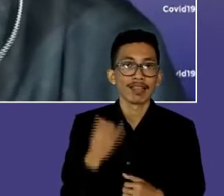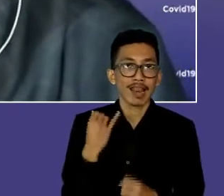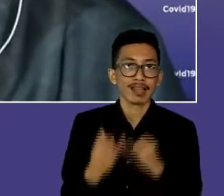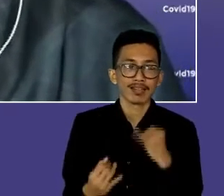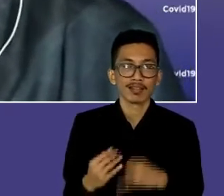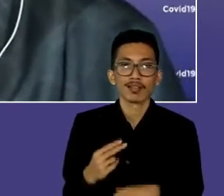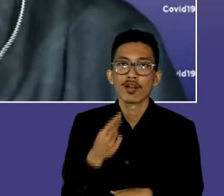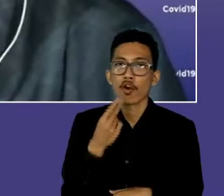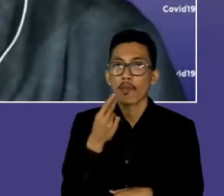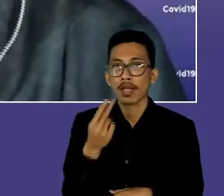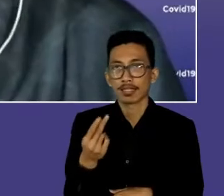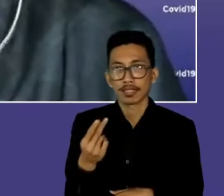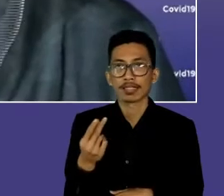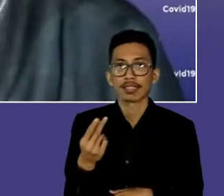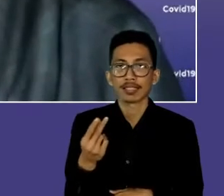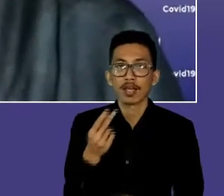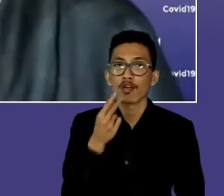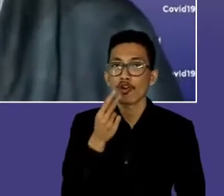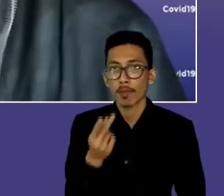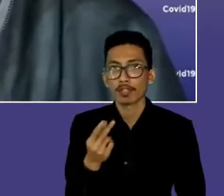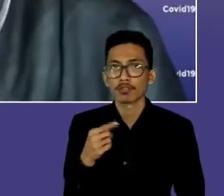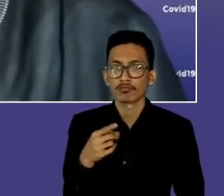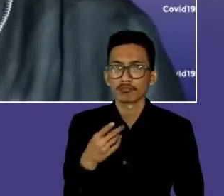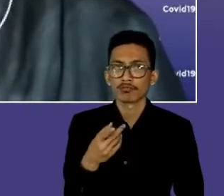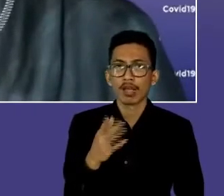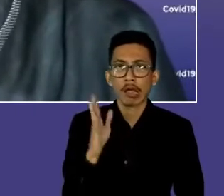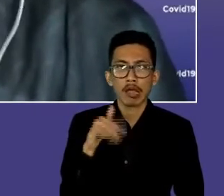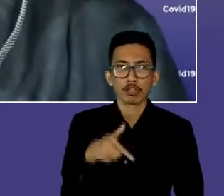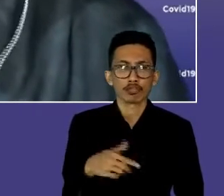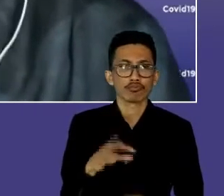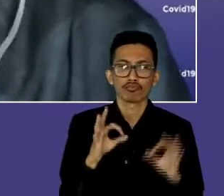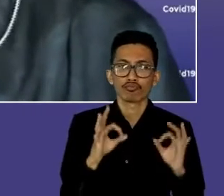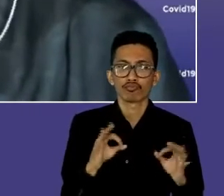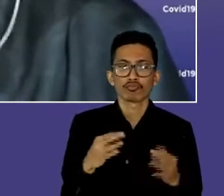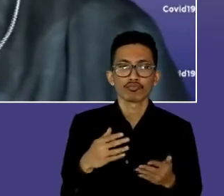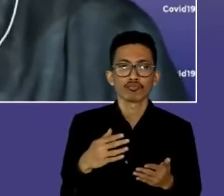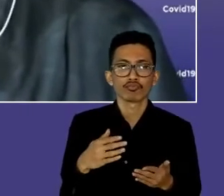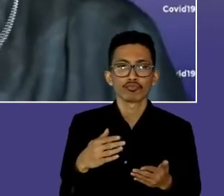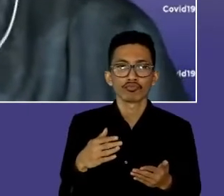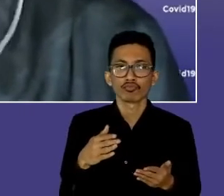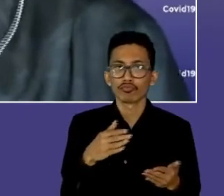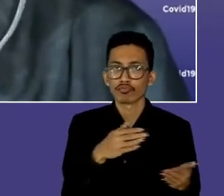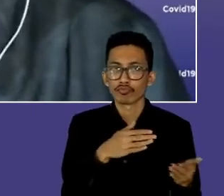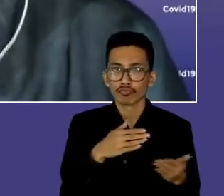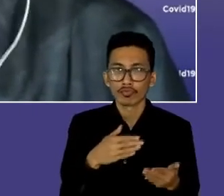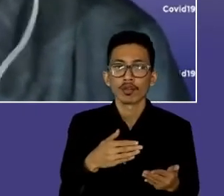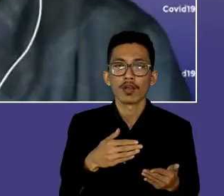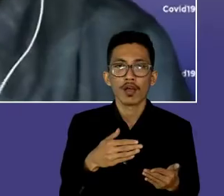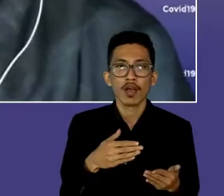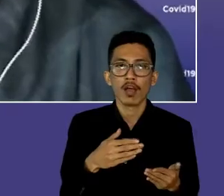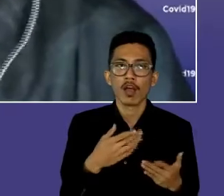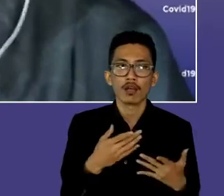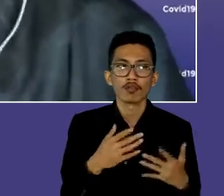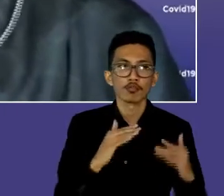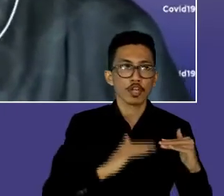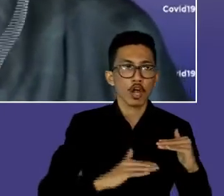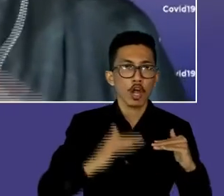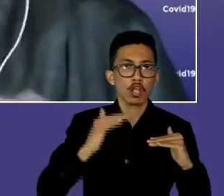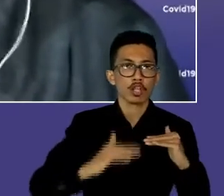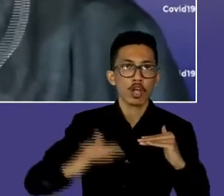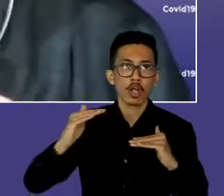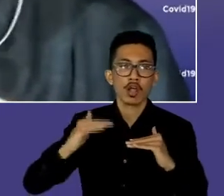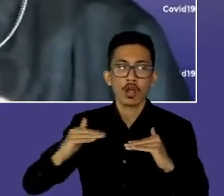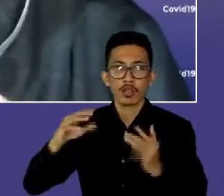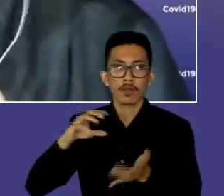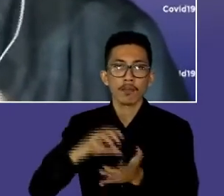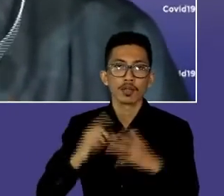Lola. Tadi kurang lebih kita hari ini sudah menggambarkan situasi kepatuhan. Kurang lebih kan kalau kita lihat trennya kebanyakan meningkat gitu ya.